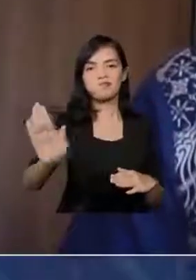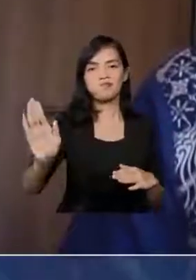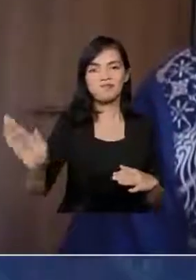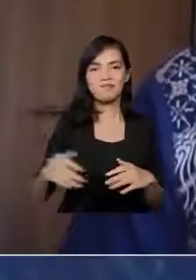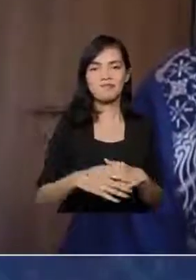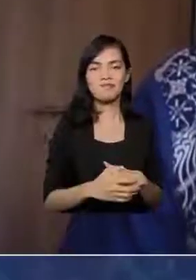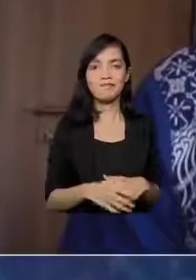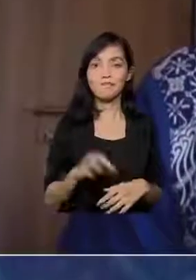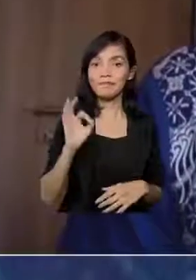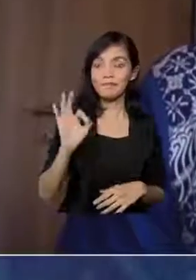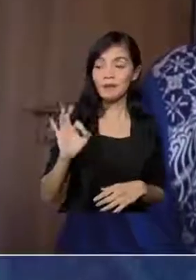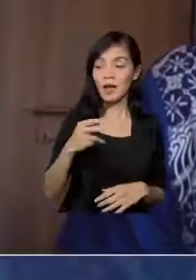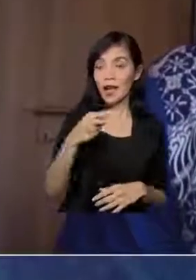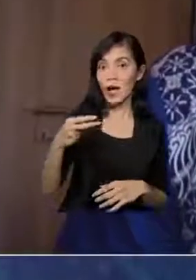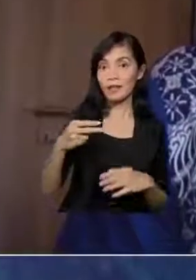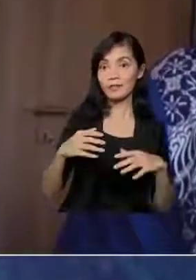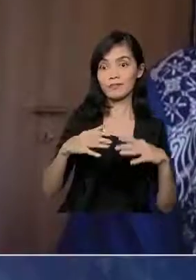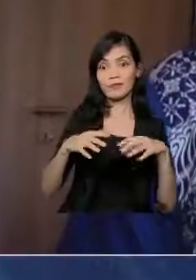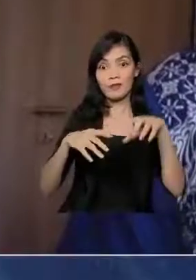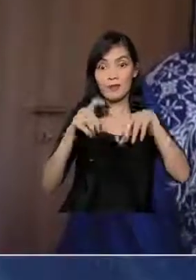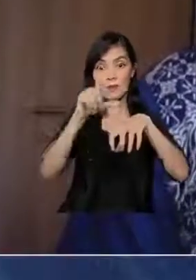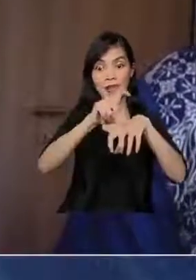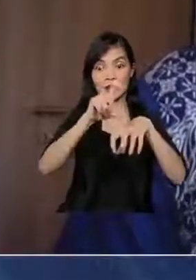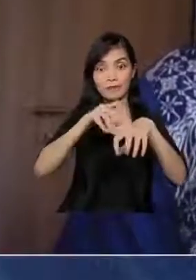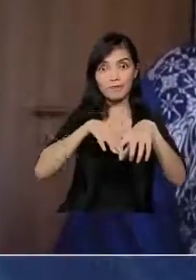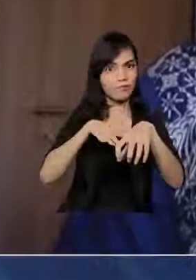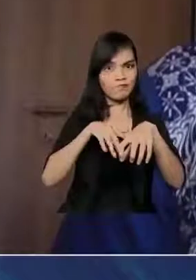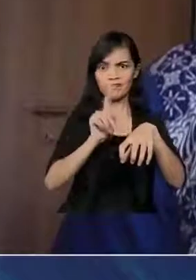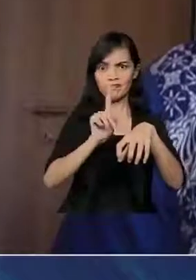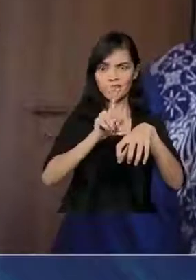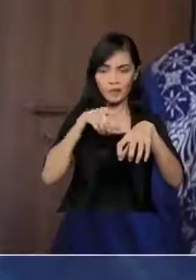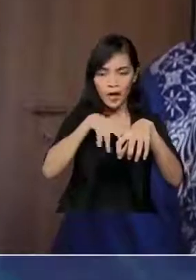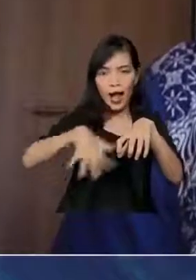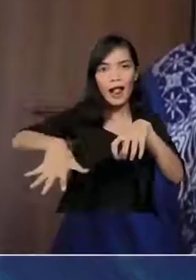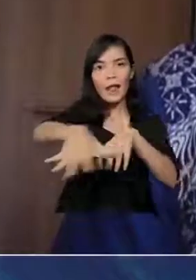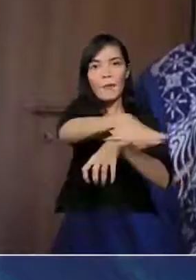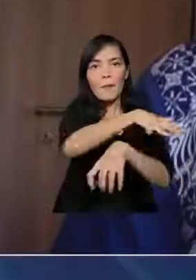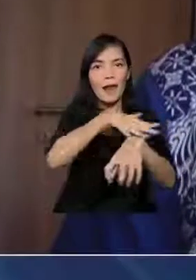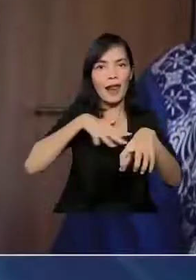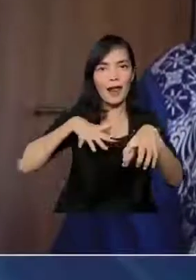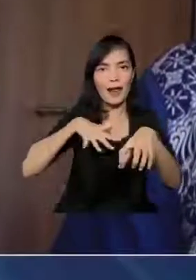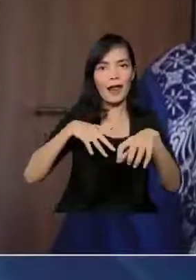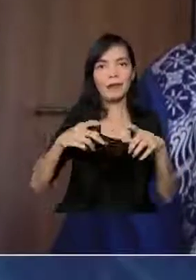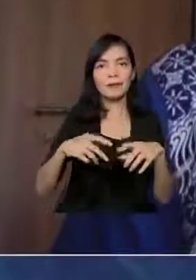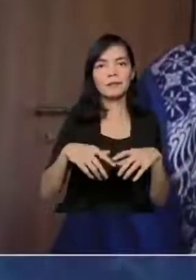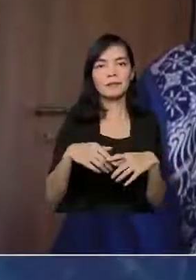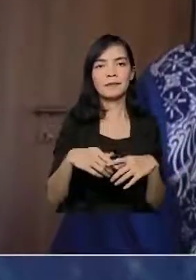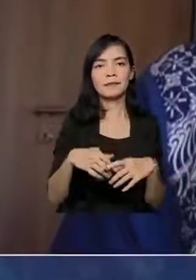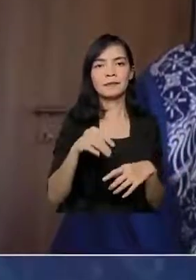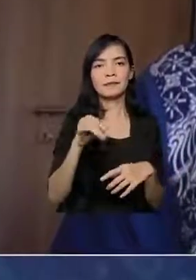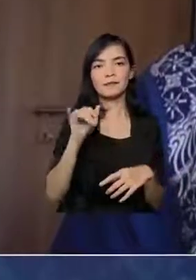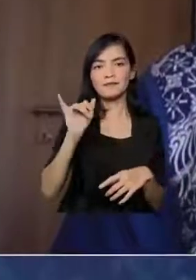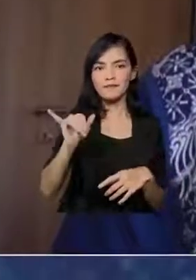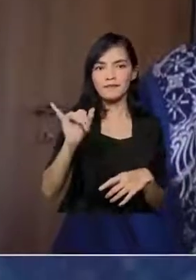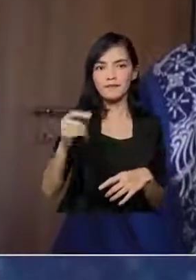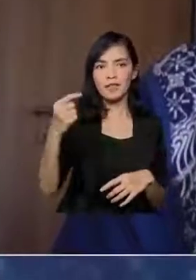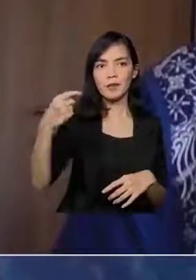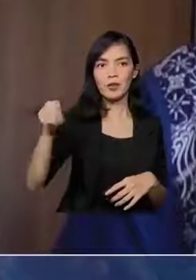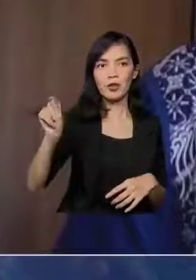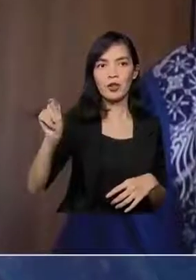berarti hanya di halaman saja yang digunakan untuk salat tapi di dalam tidak lalu untuk selanjutnya